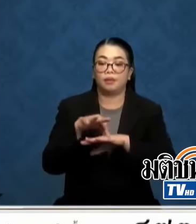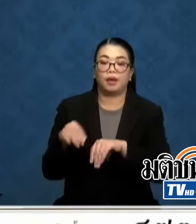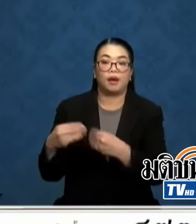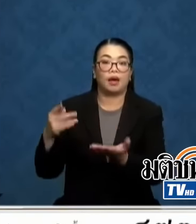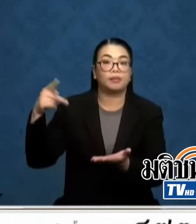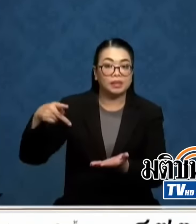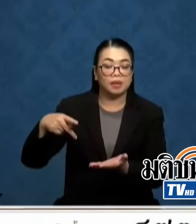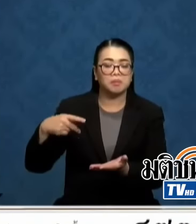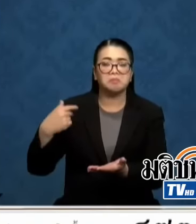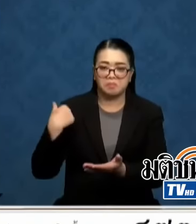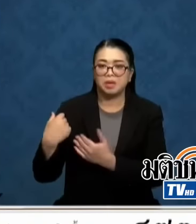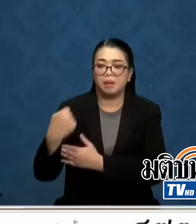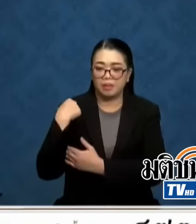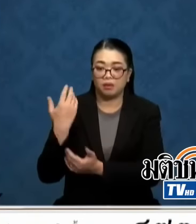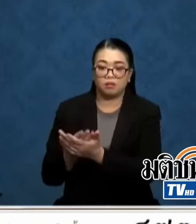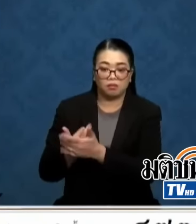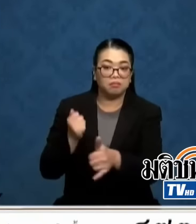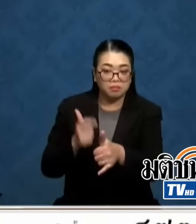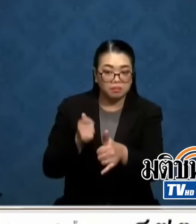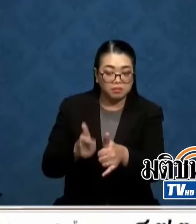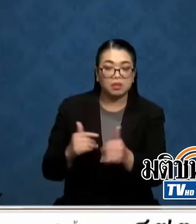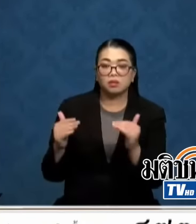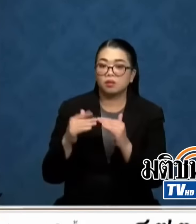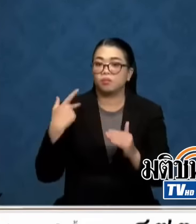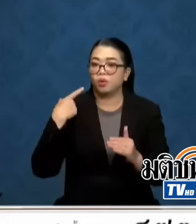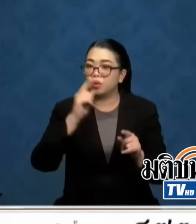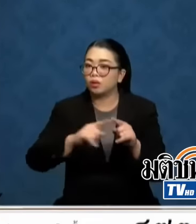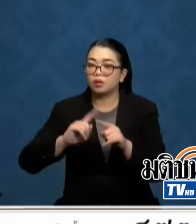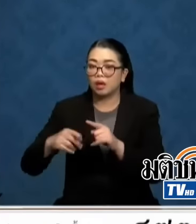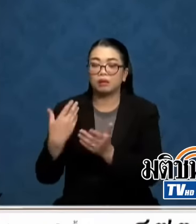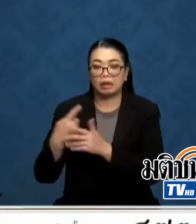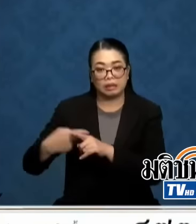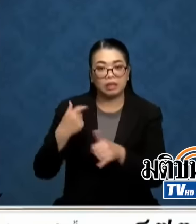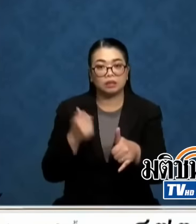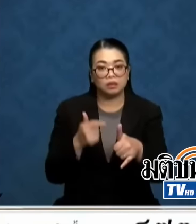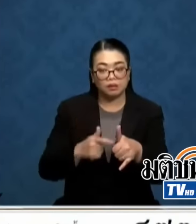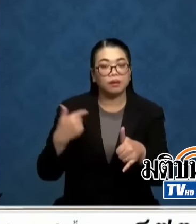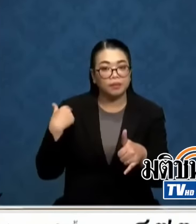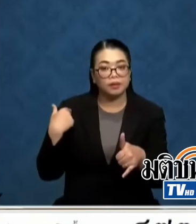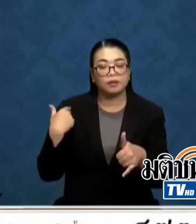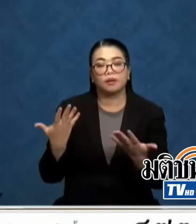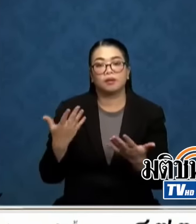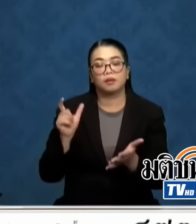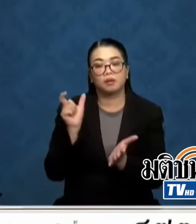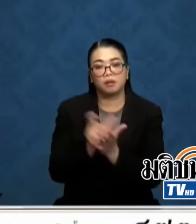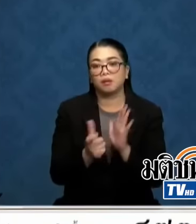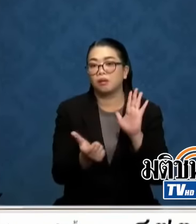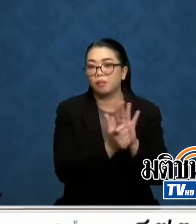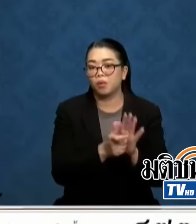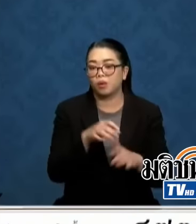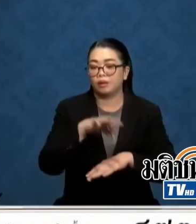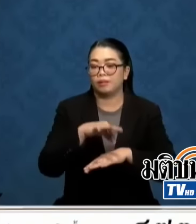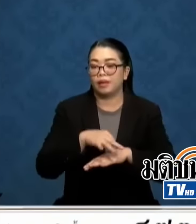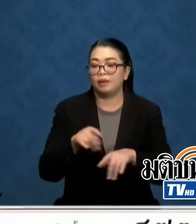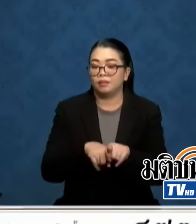อำนาจนะครับได้รับค่าตอบแทนสิทธิประโยชน์นะครับเขยังระบุด้วยว่าตำแหน่ง